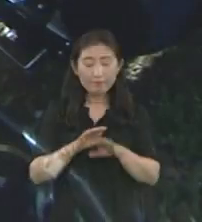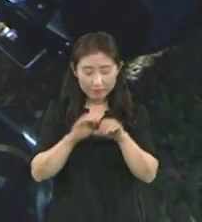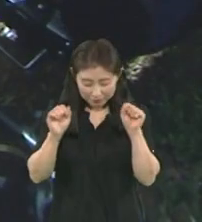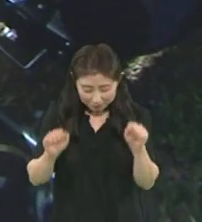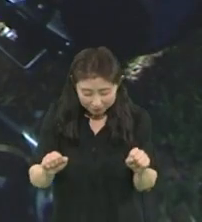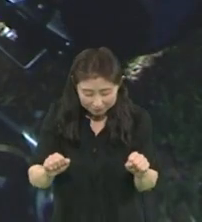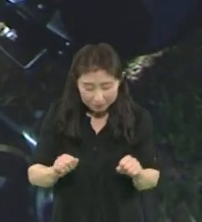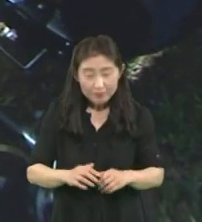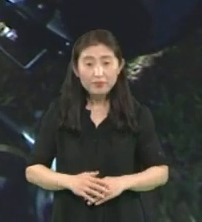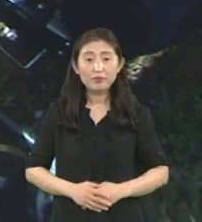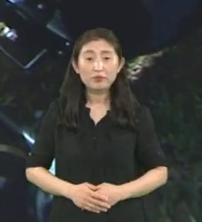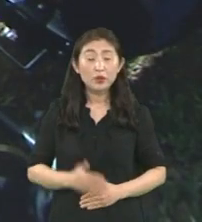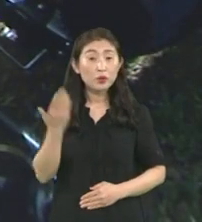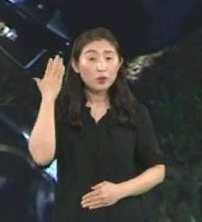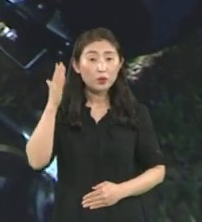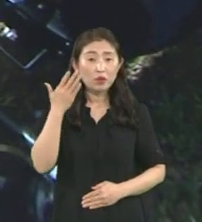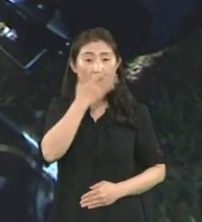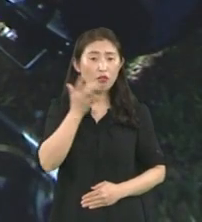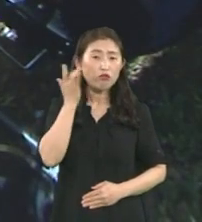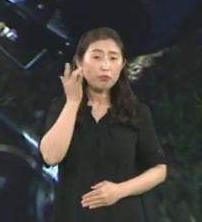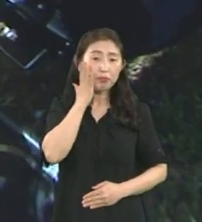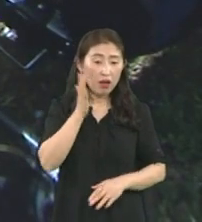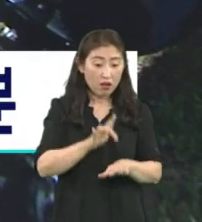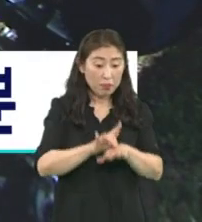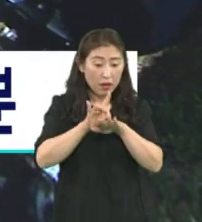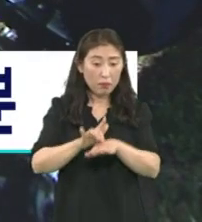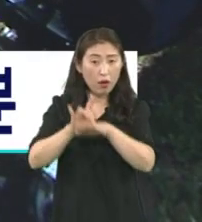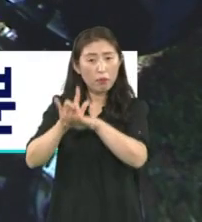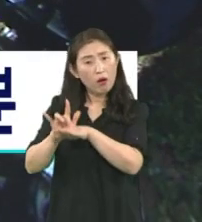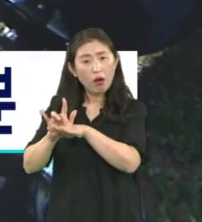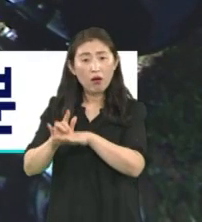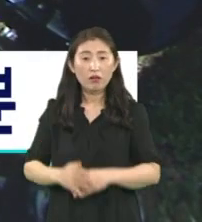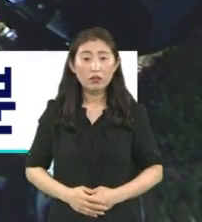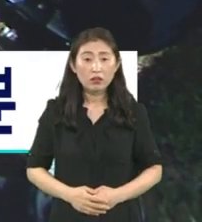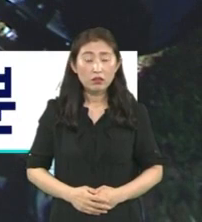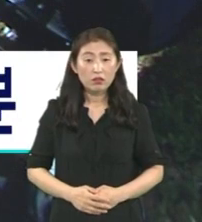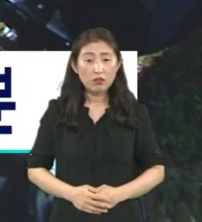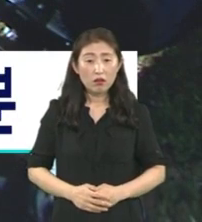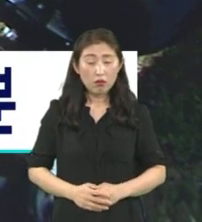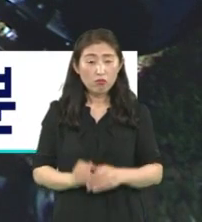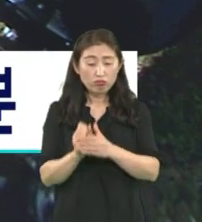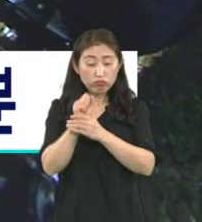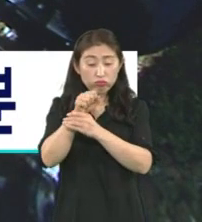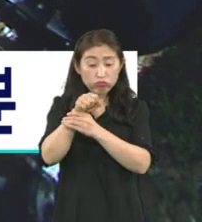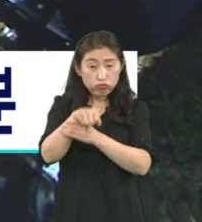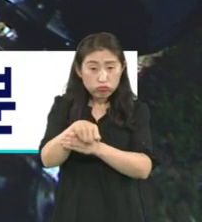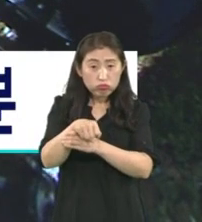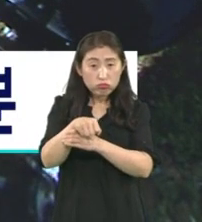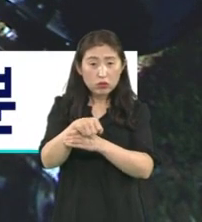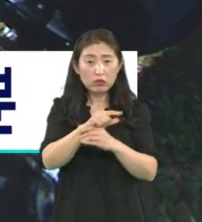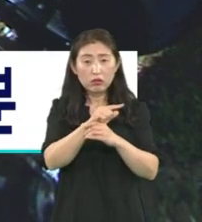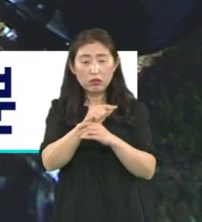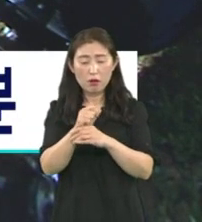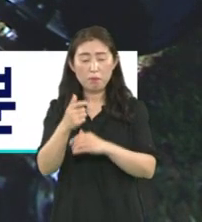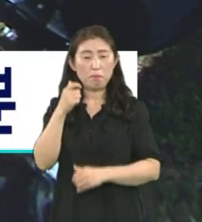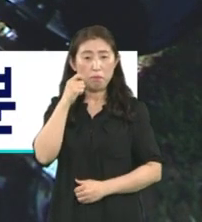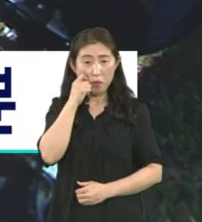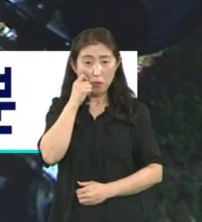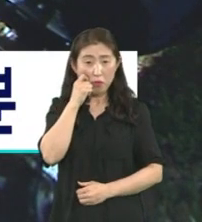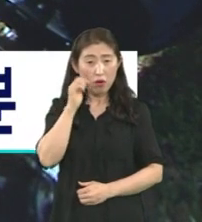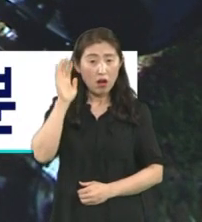여러분 안녕하십니까? 최근 꿀벌이 집단으로 사라지는 일이 잇따르자 식물이 수정을 못해 생태계에 위기가 찾아올